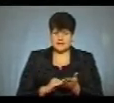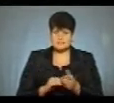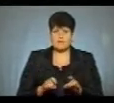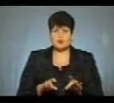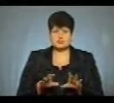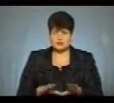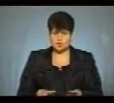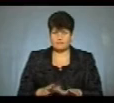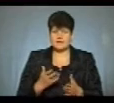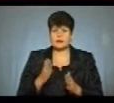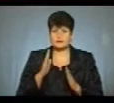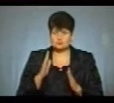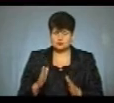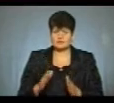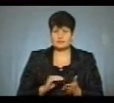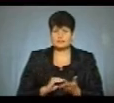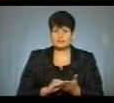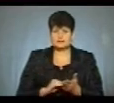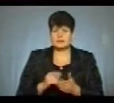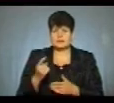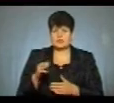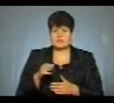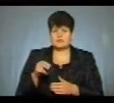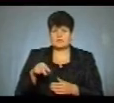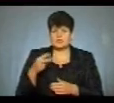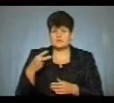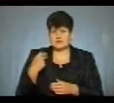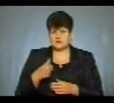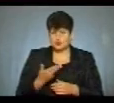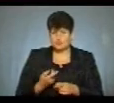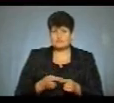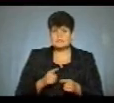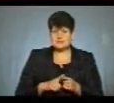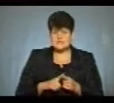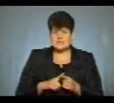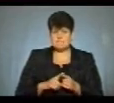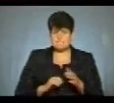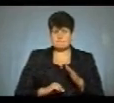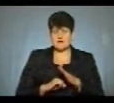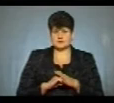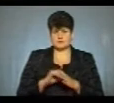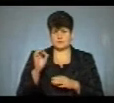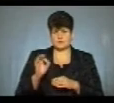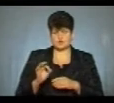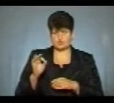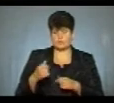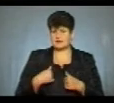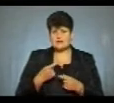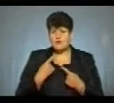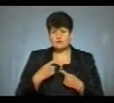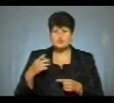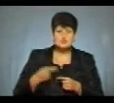постанови, яка буде введена з 1 травня 2020 року, це базовий відсоток. Тобто ми не говоримо, що це